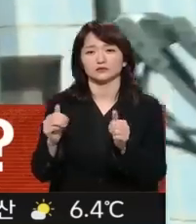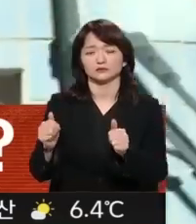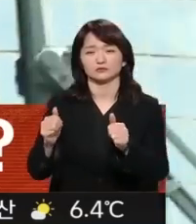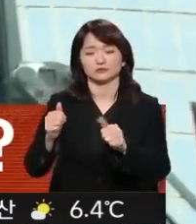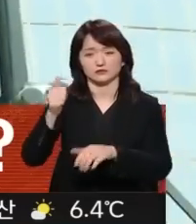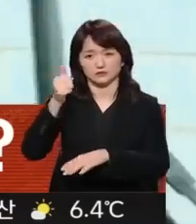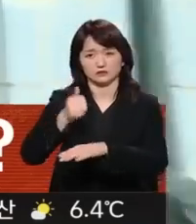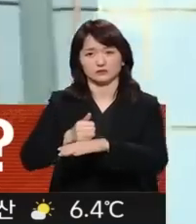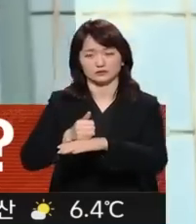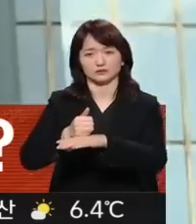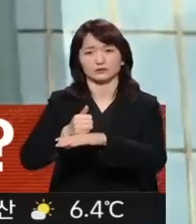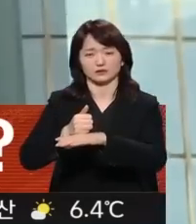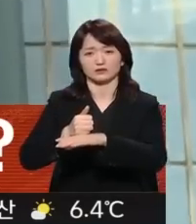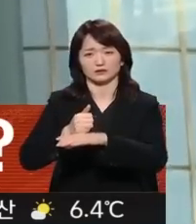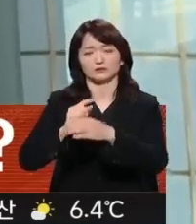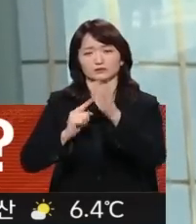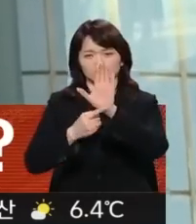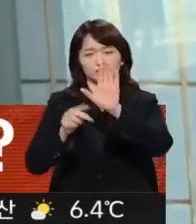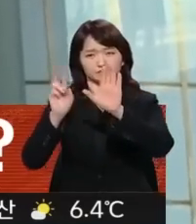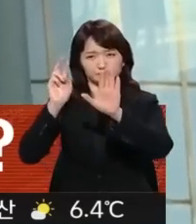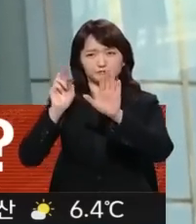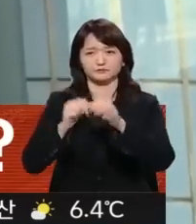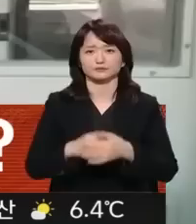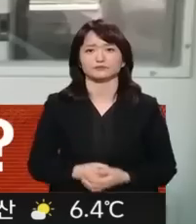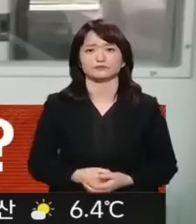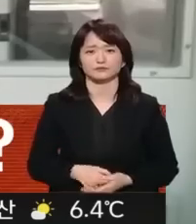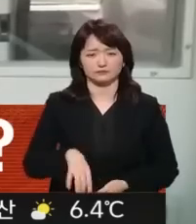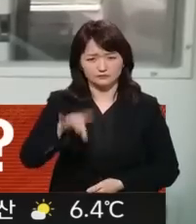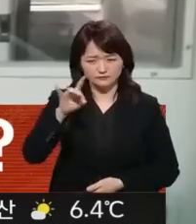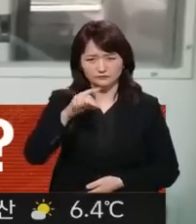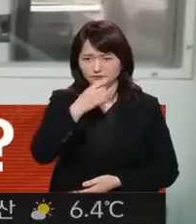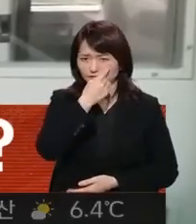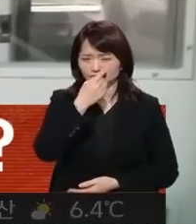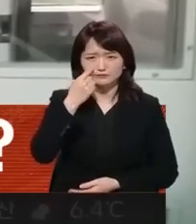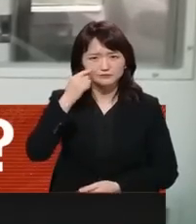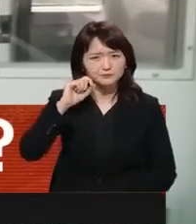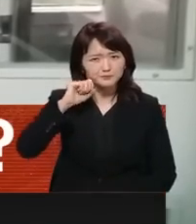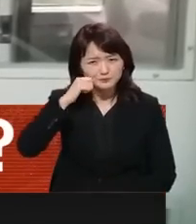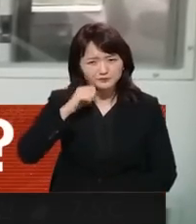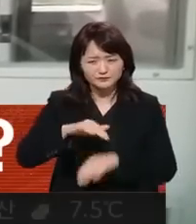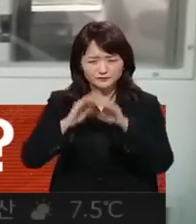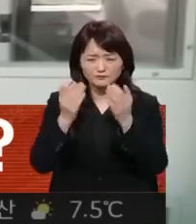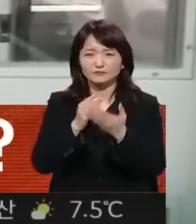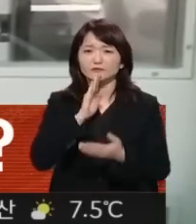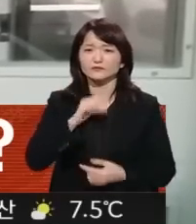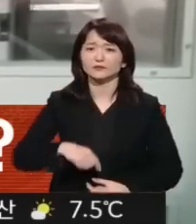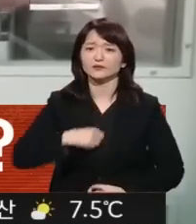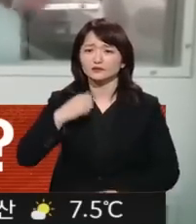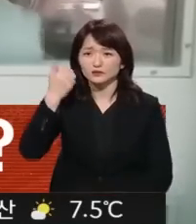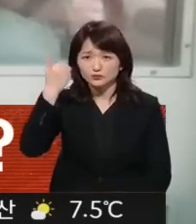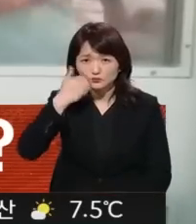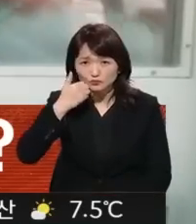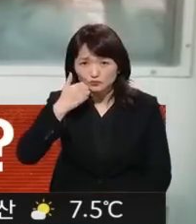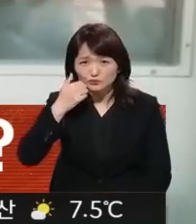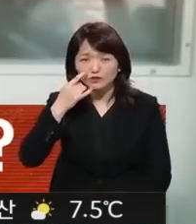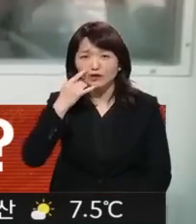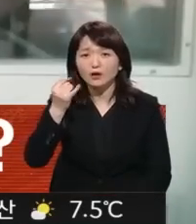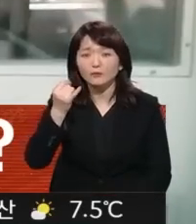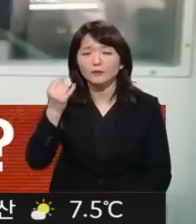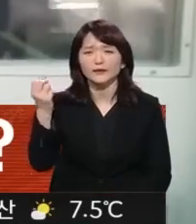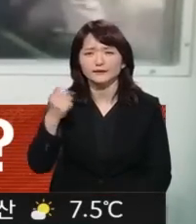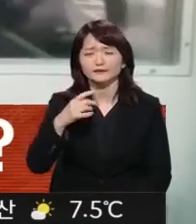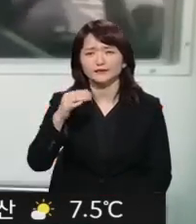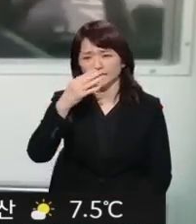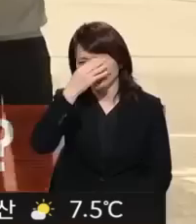상황이고요 애초부터 사실은 입증이 쉽지 않았고 지금 얘기했던 것처럼이 모든 진실은 엄마 할머니자 엄마죠